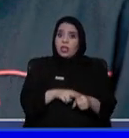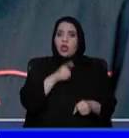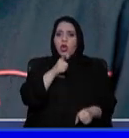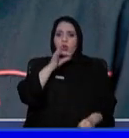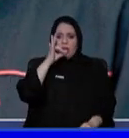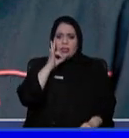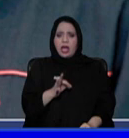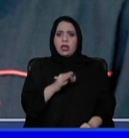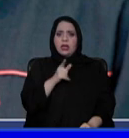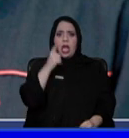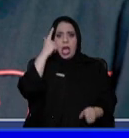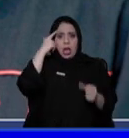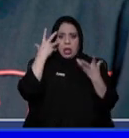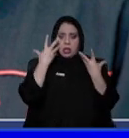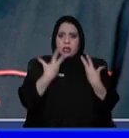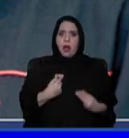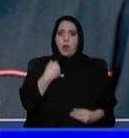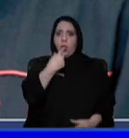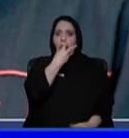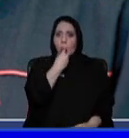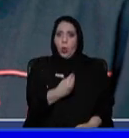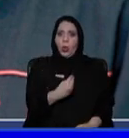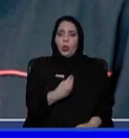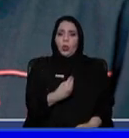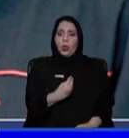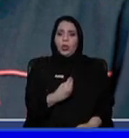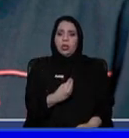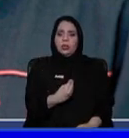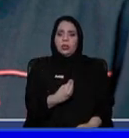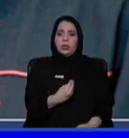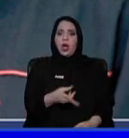وتأسيس لقيم نبيلة